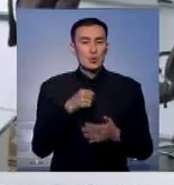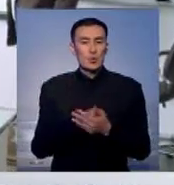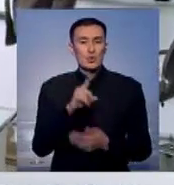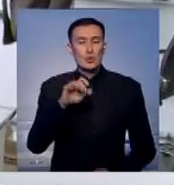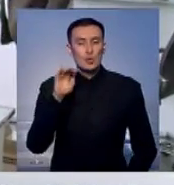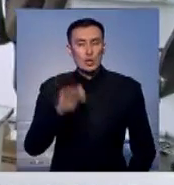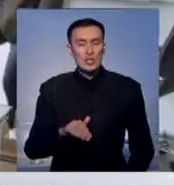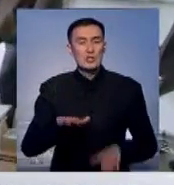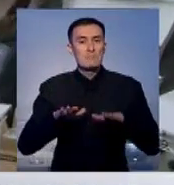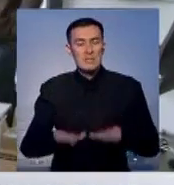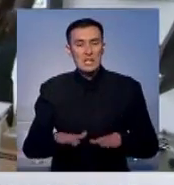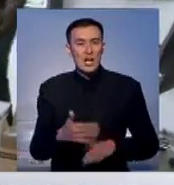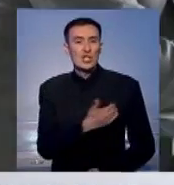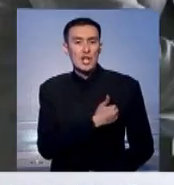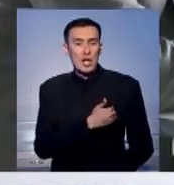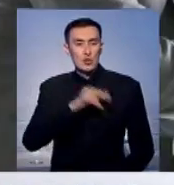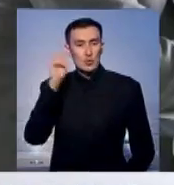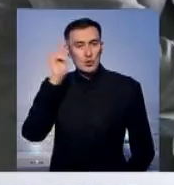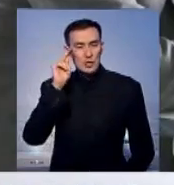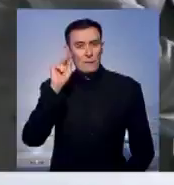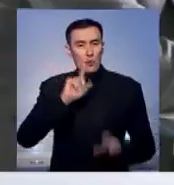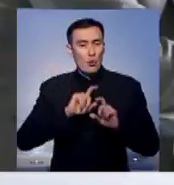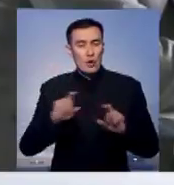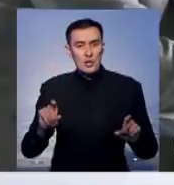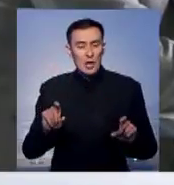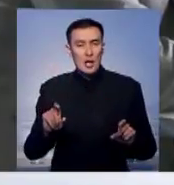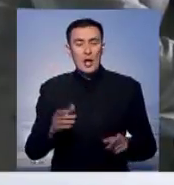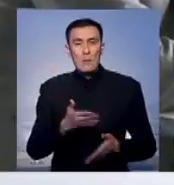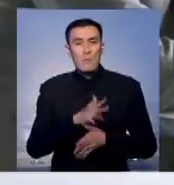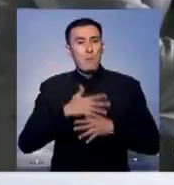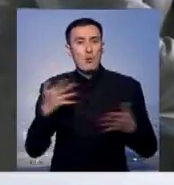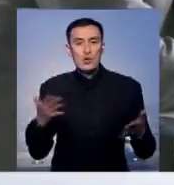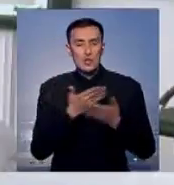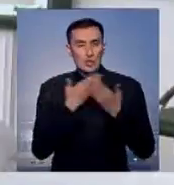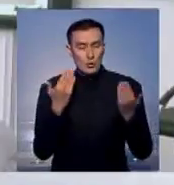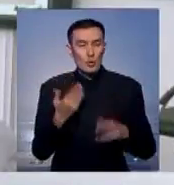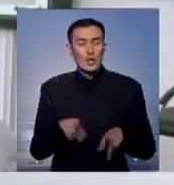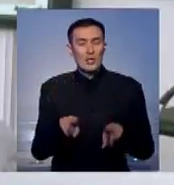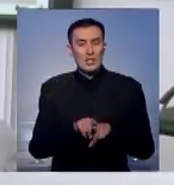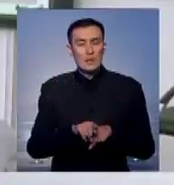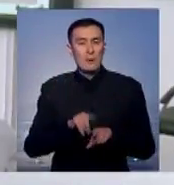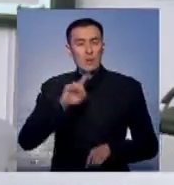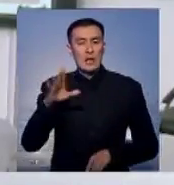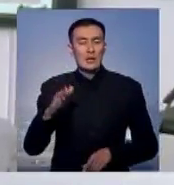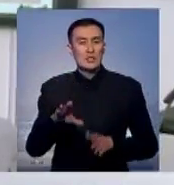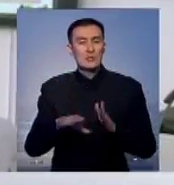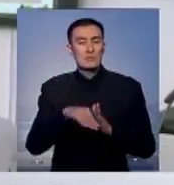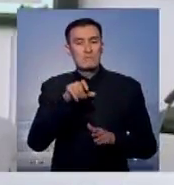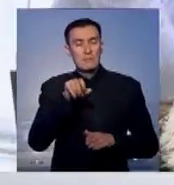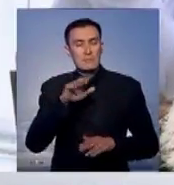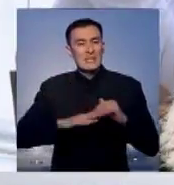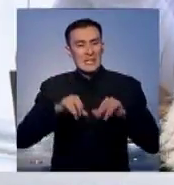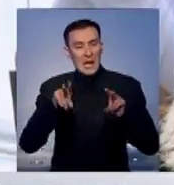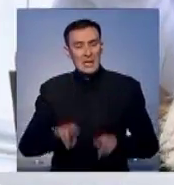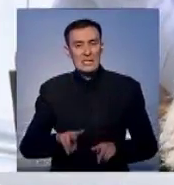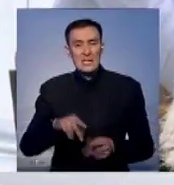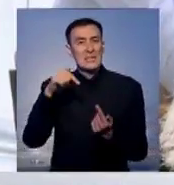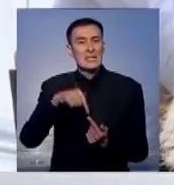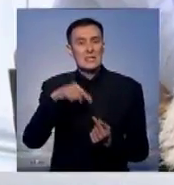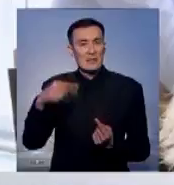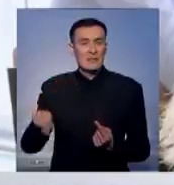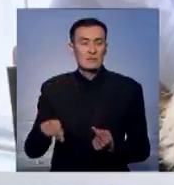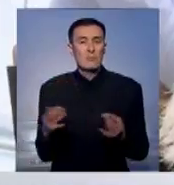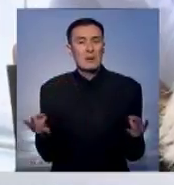100 тысяч мест, желающих учиться в колледжах не становится больше. К тому же популярные у студентов специальности не всегда